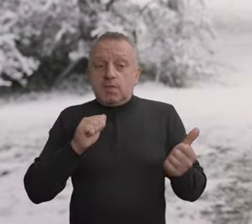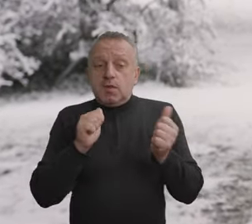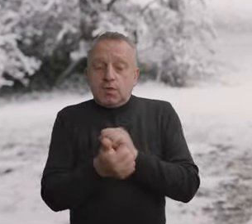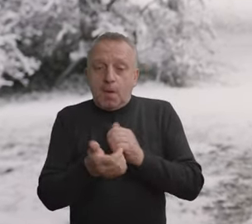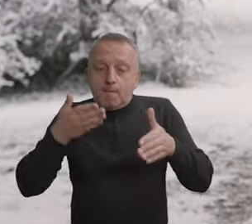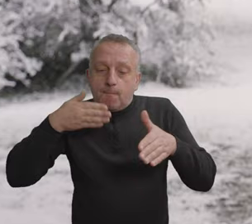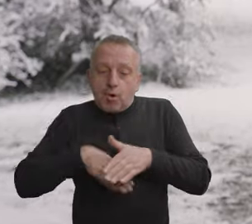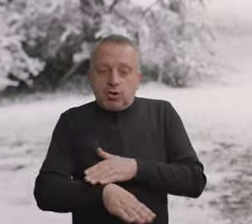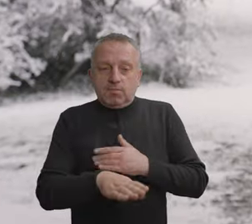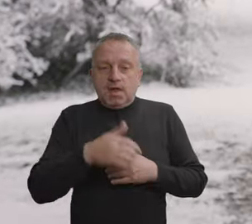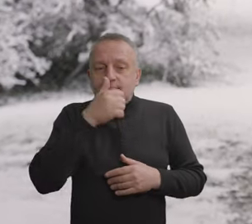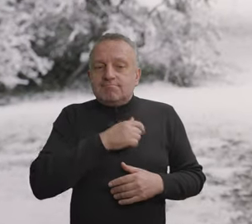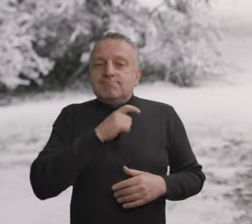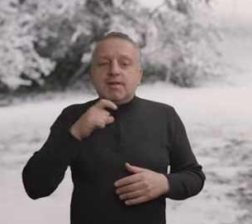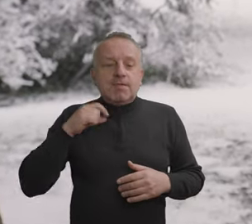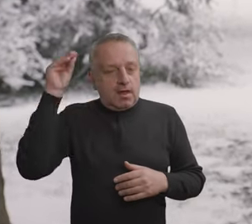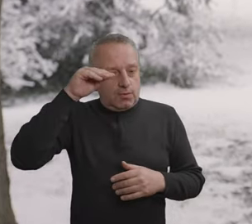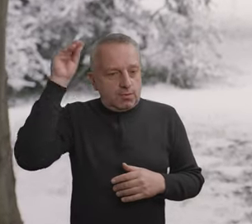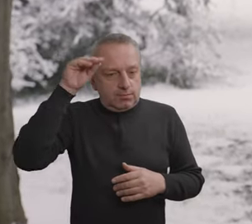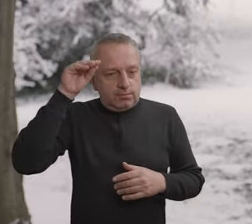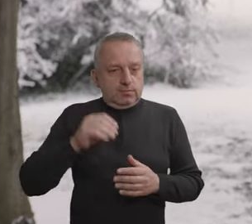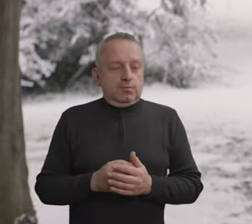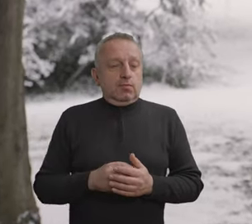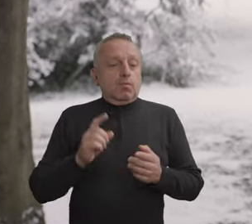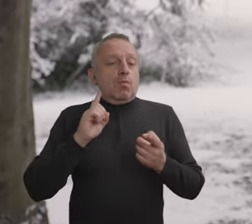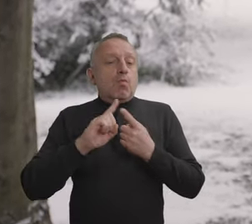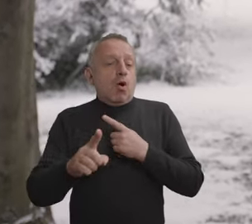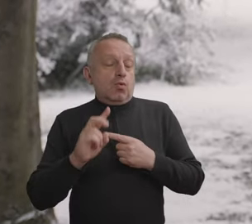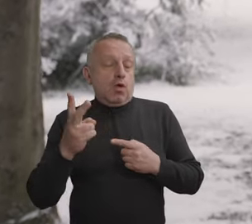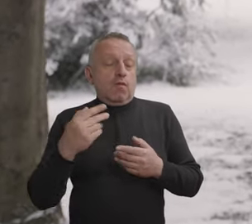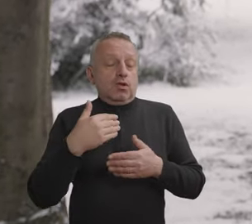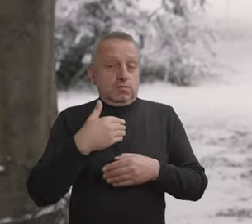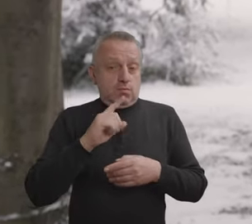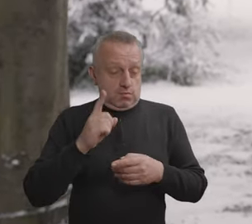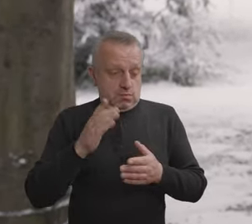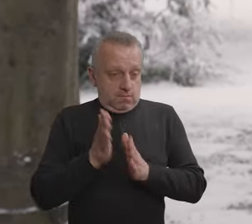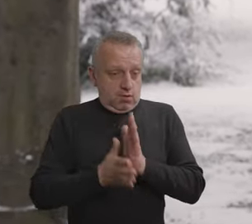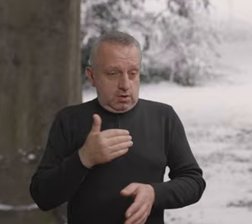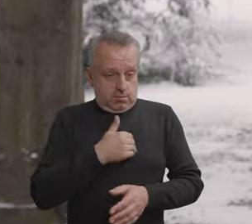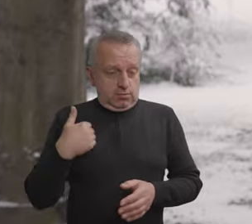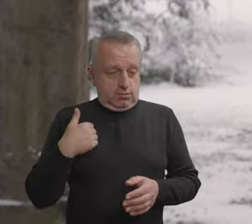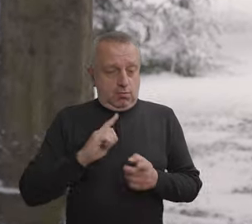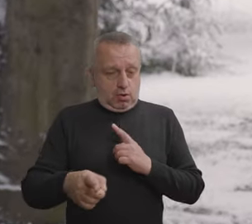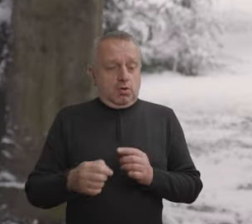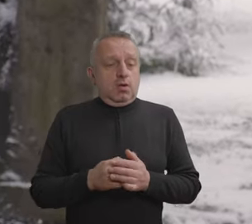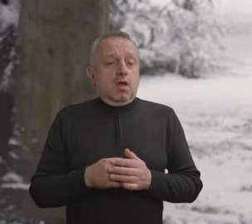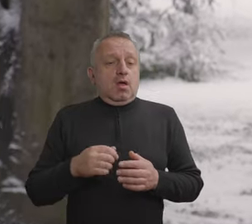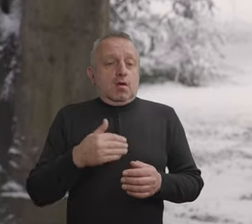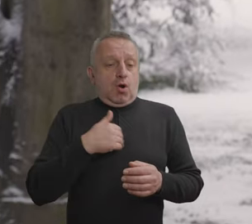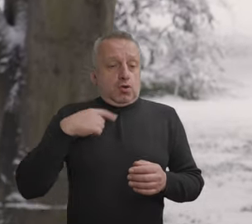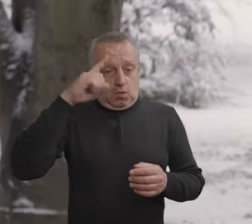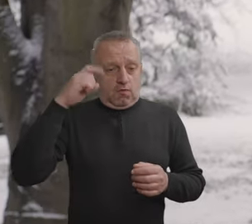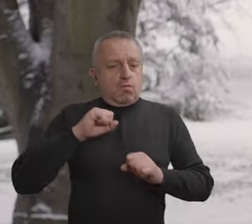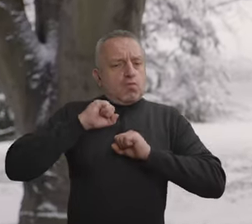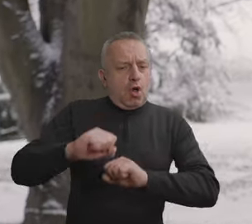zorganizował podziemne seminarium duchowne. Po II wojnie światowej walczył o niezależność polskiego kościoła w stosunku do władz